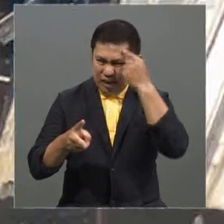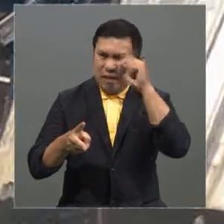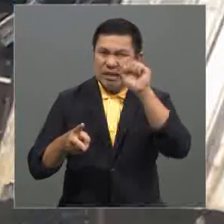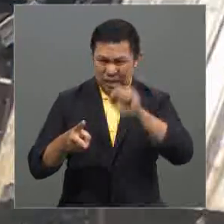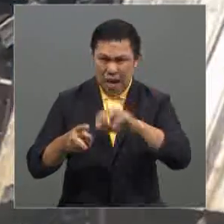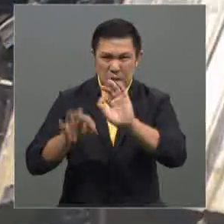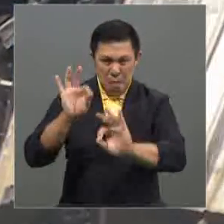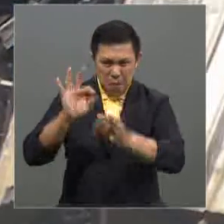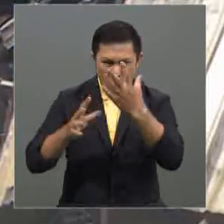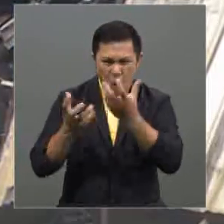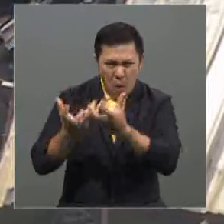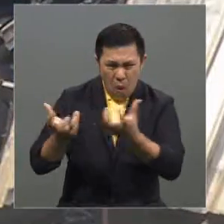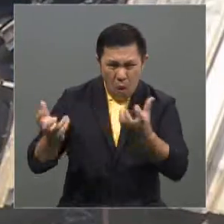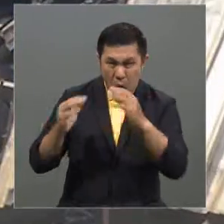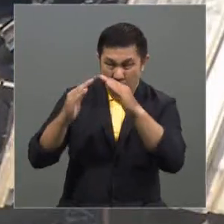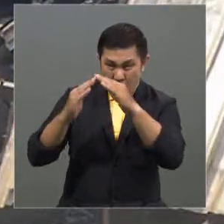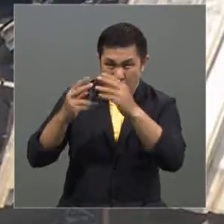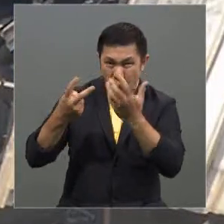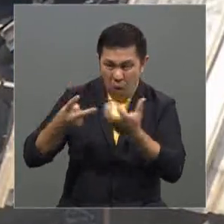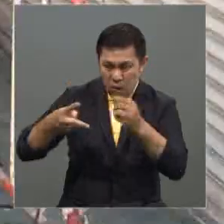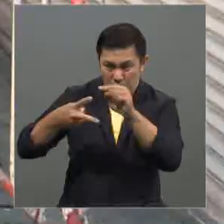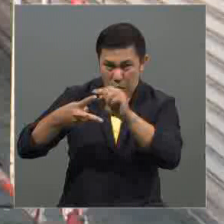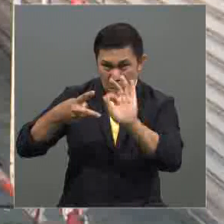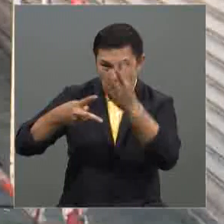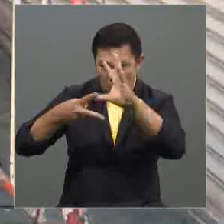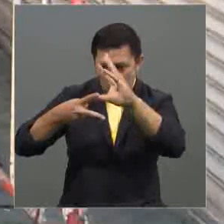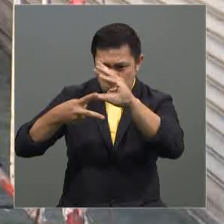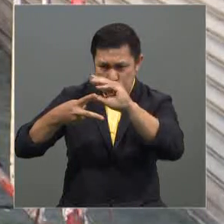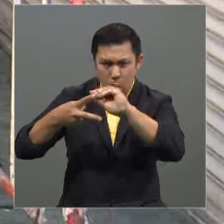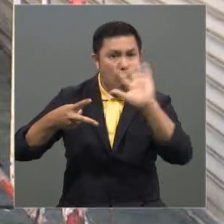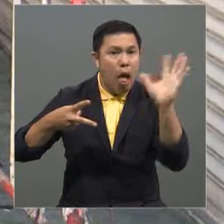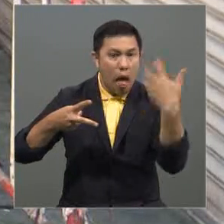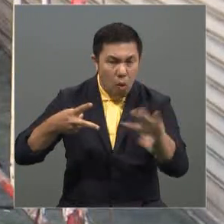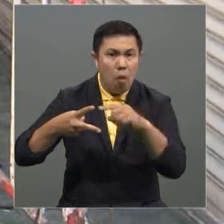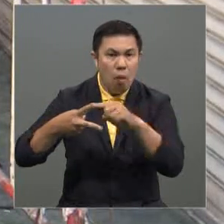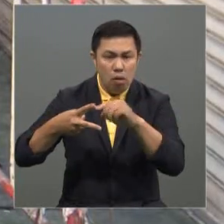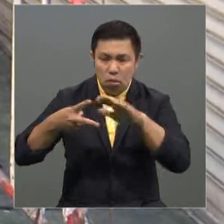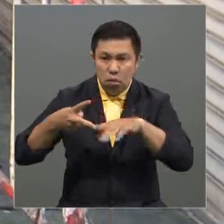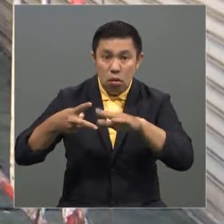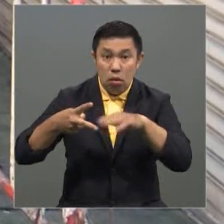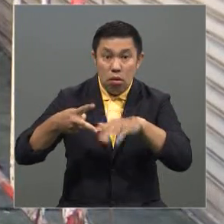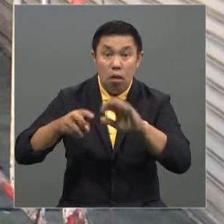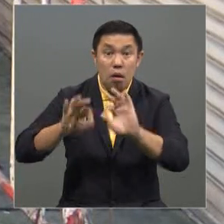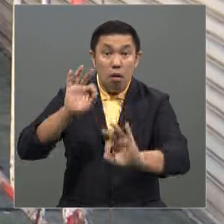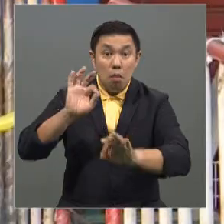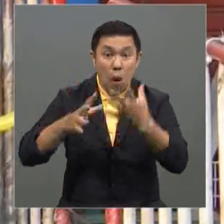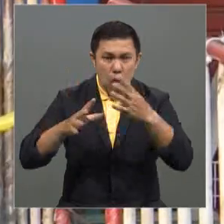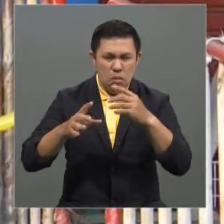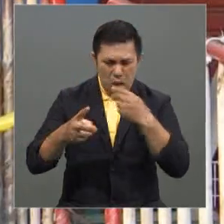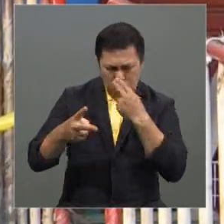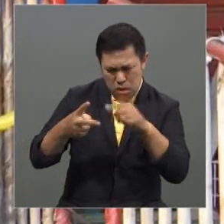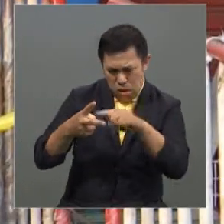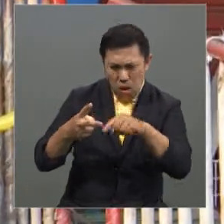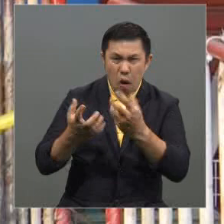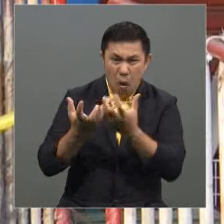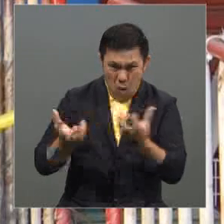บว่าสิ่งของที่อยู่บนชั้นที่2เนี่ยมันมีการเผาไหม้อย่างสมบูรณ์แต่ว่าชั้นล่างของอาคารเดียวกันเนี่ยยังมีวัสดุที่เป็น